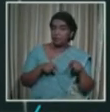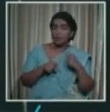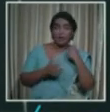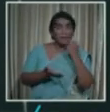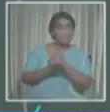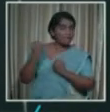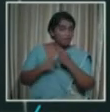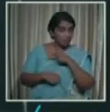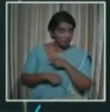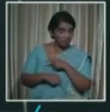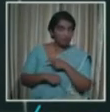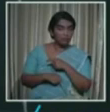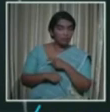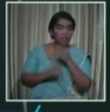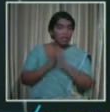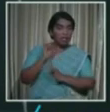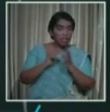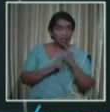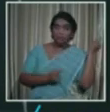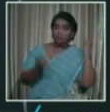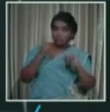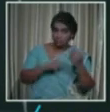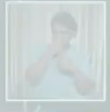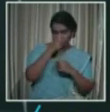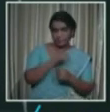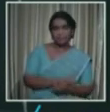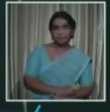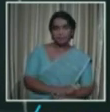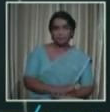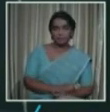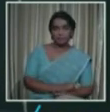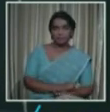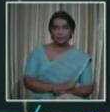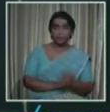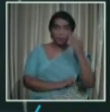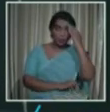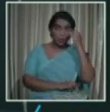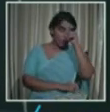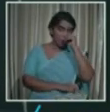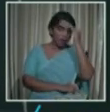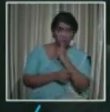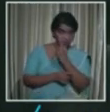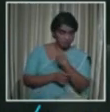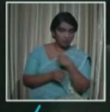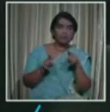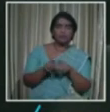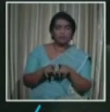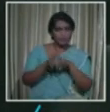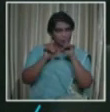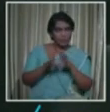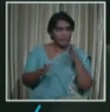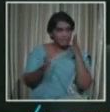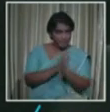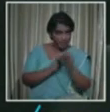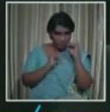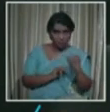बैंकुए वाहन वाली इन्हें मंत्री और इन्हों आपावा मामा इलिदराव करा समर्थन हो रहा क्या मागे पेना हान वेला तीनों आदमी के दिमाग हितें मैं वाके वैरिद्यक पेनवा